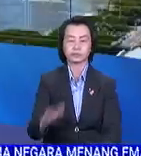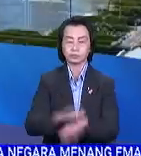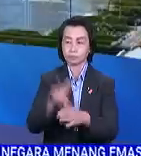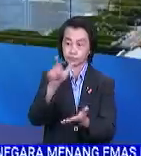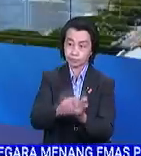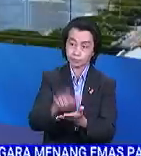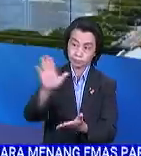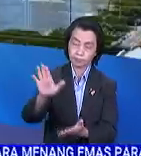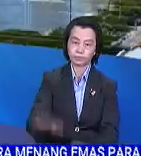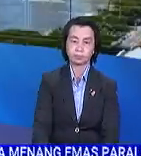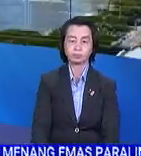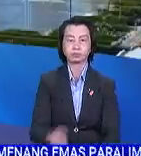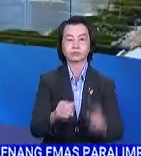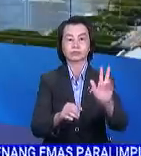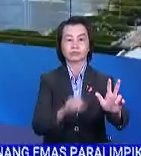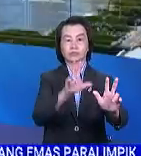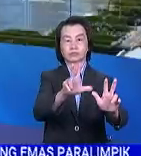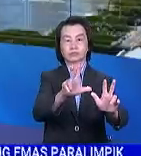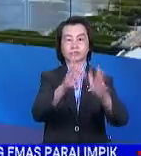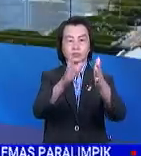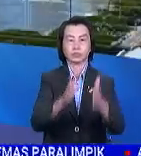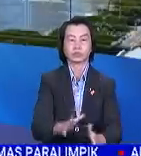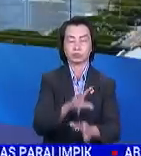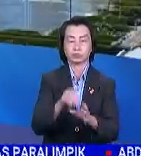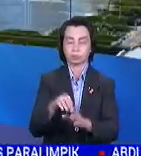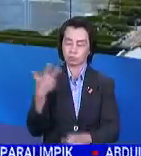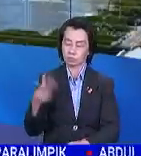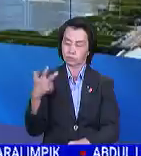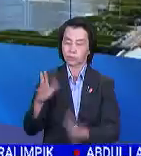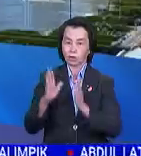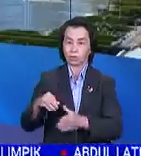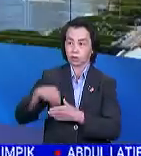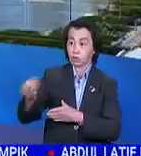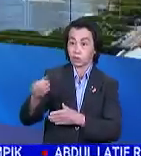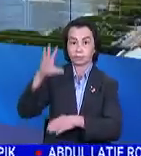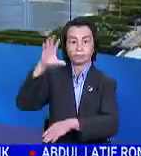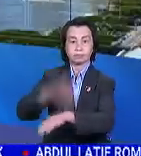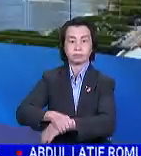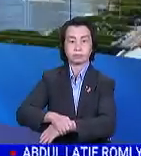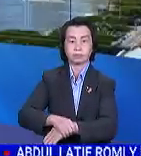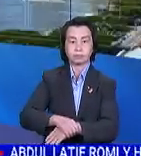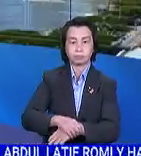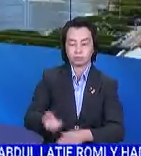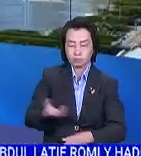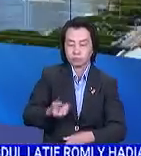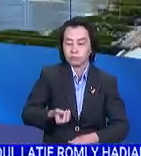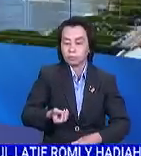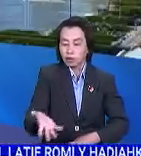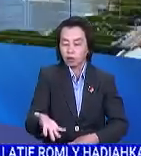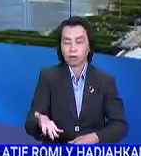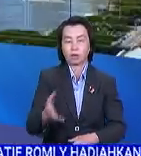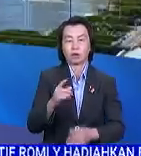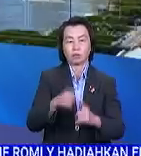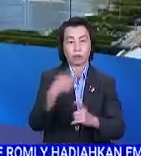laporan Anda seramai 33 individu termasuk 13 warga asing telah ditangkap dalam operasi Dadu yang dilaksanakan sepanjang